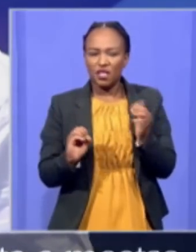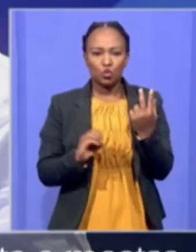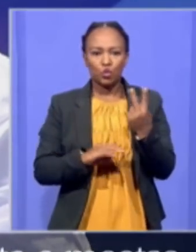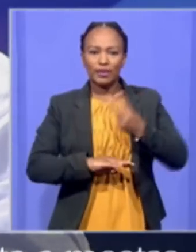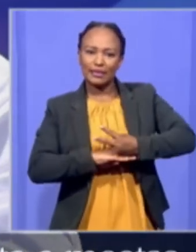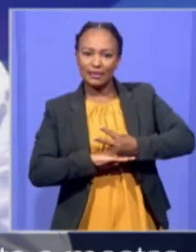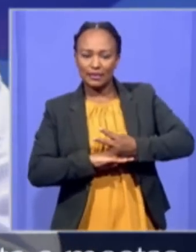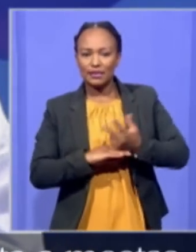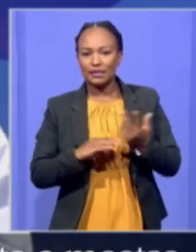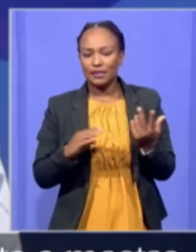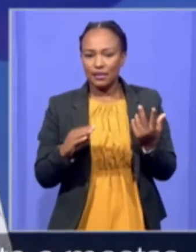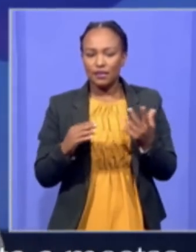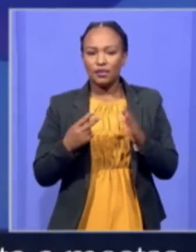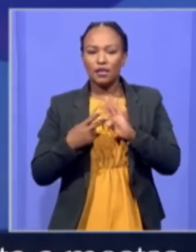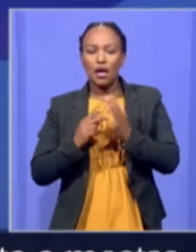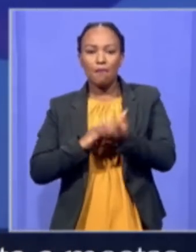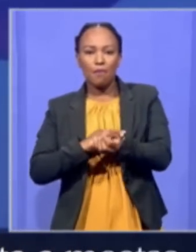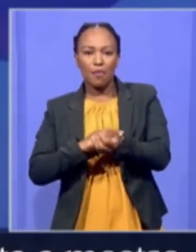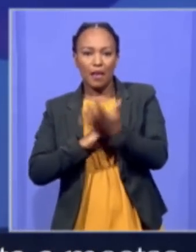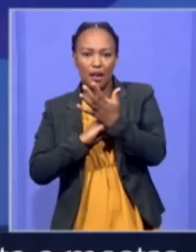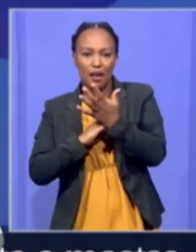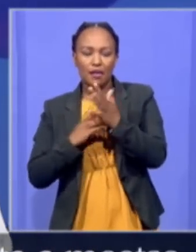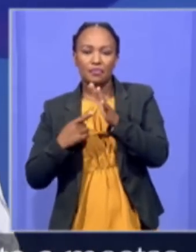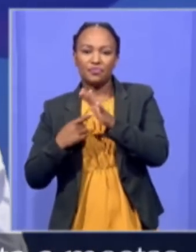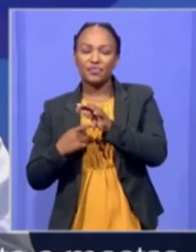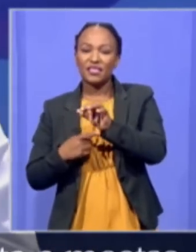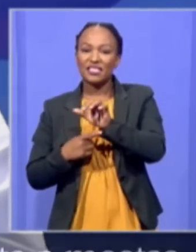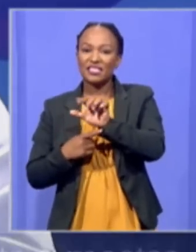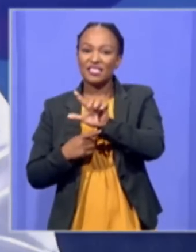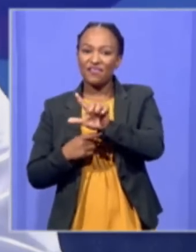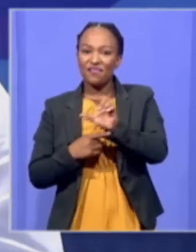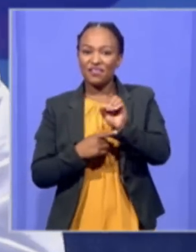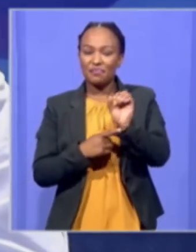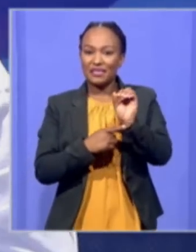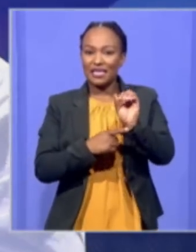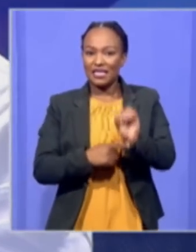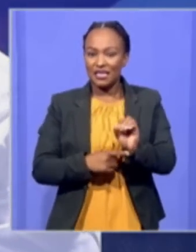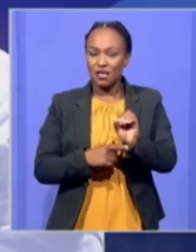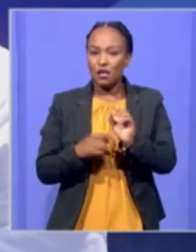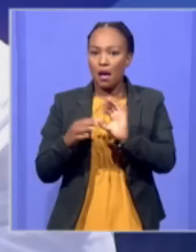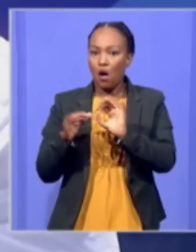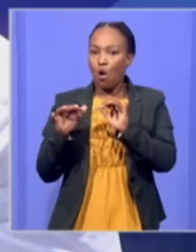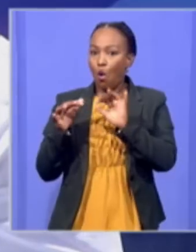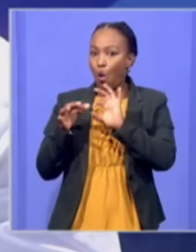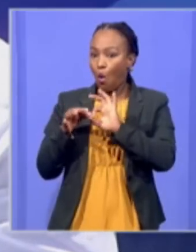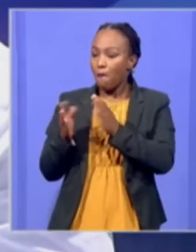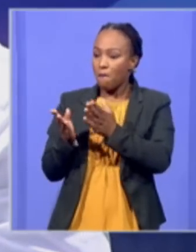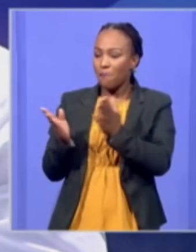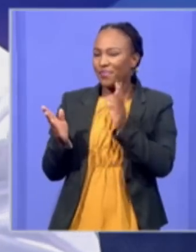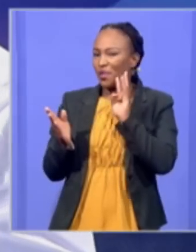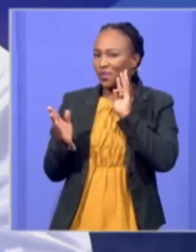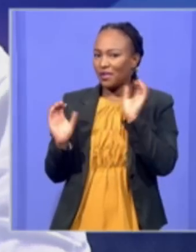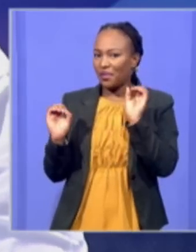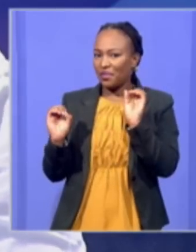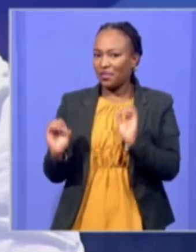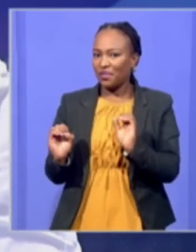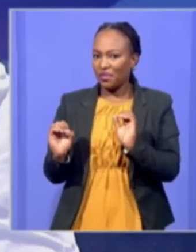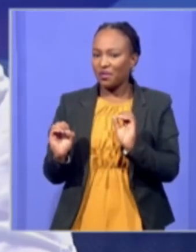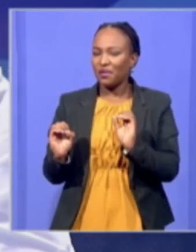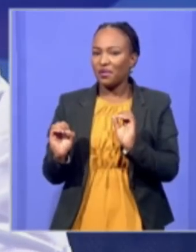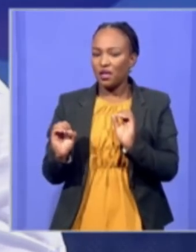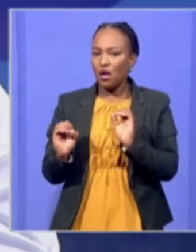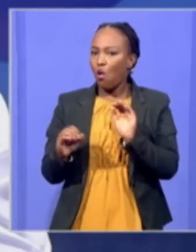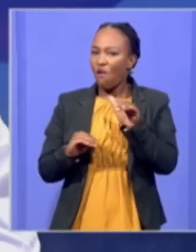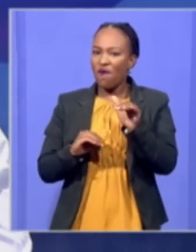days. In Mpumalanga, 70% of homes have experienced water outages lasting longer than